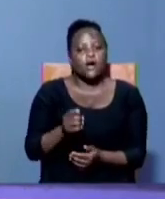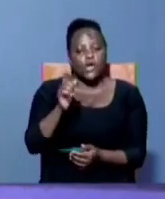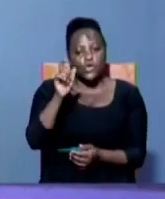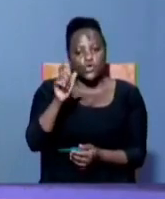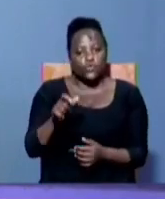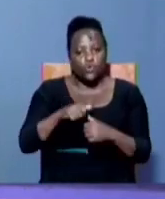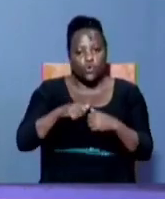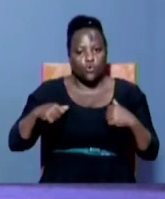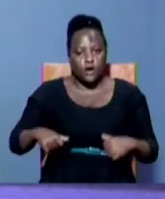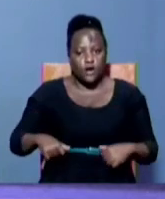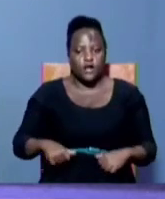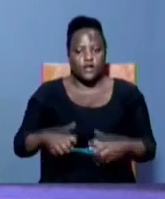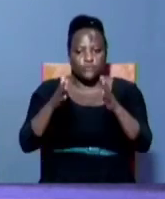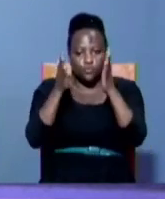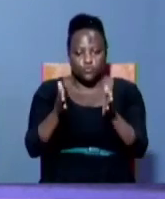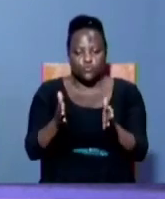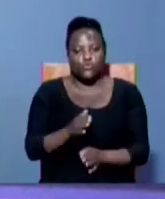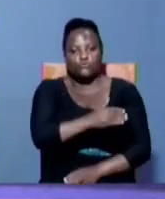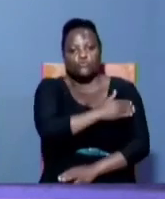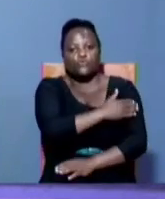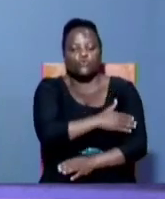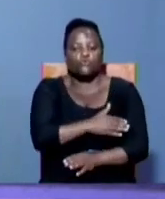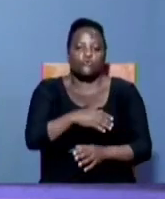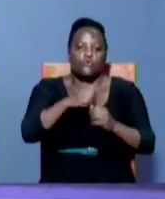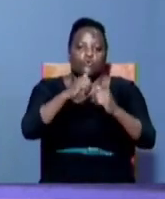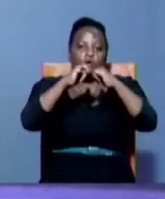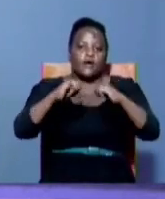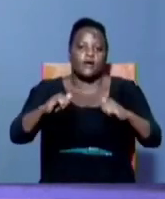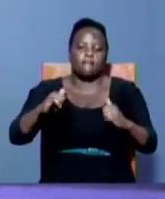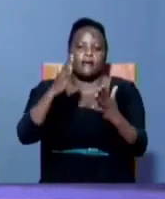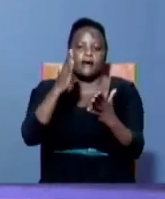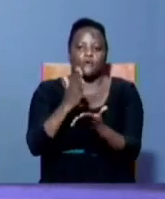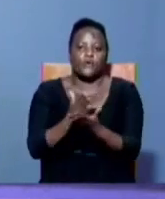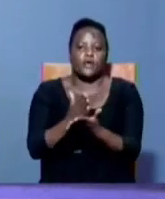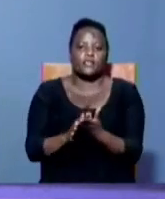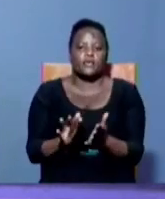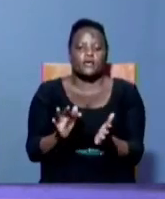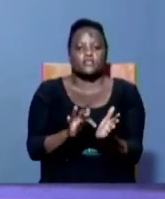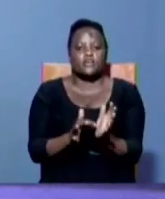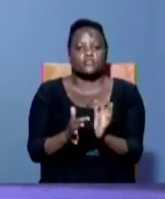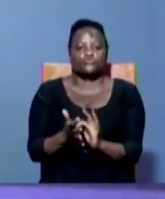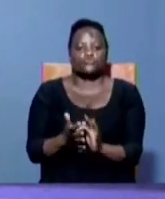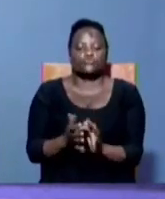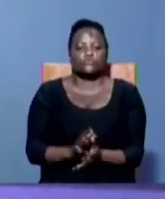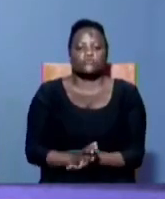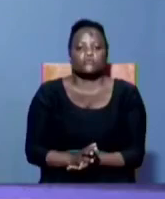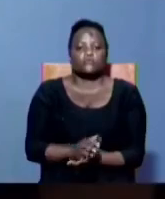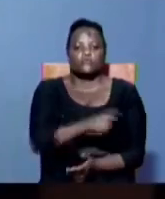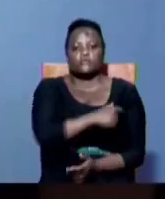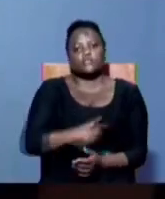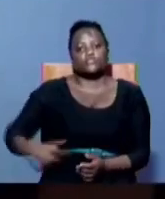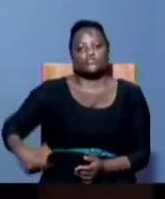mkuu mhudumu wa ile hema ya kweli, Yesu Kristo mwenye haki.